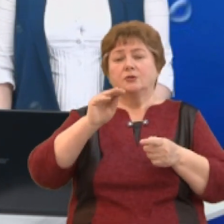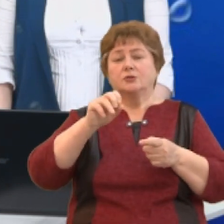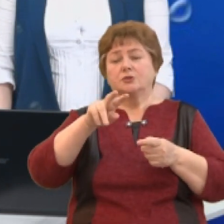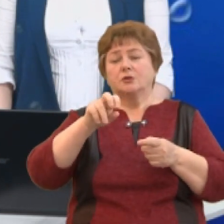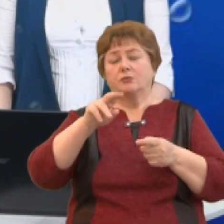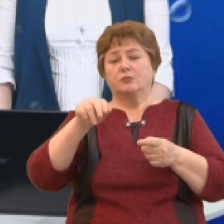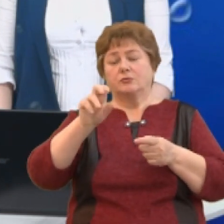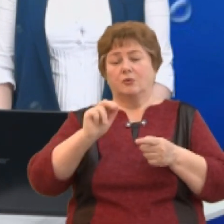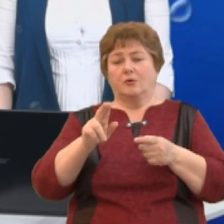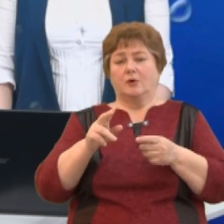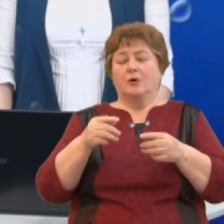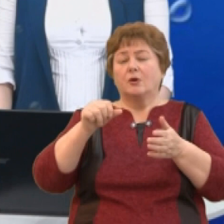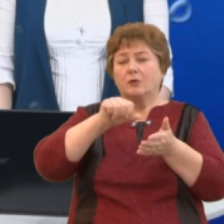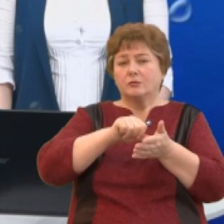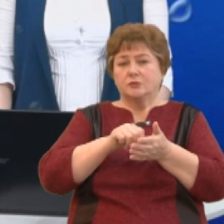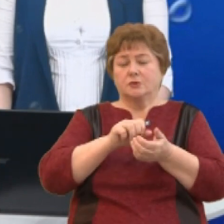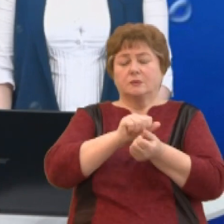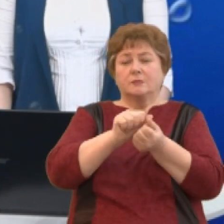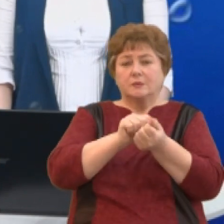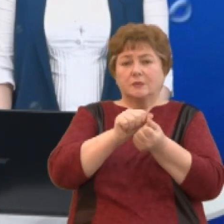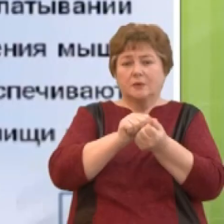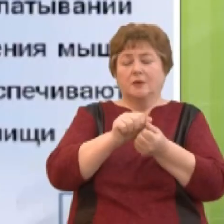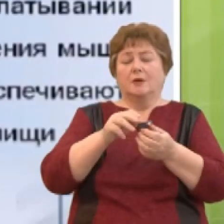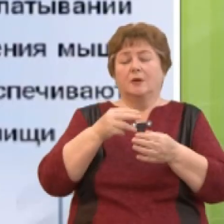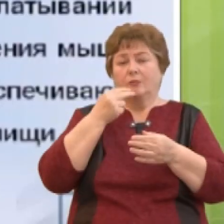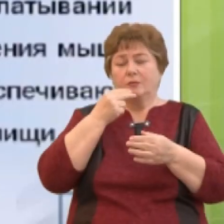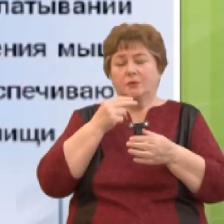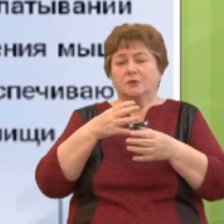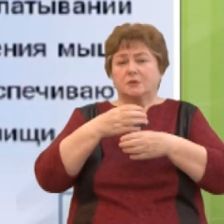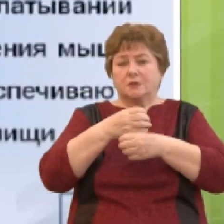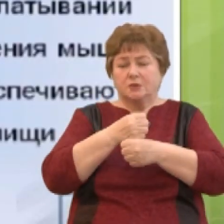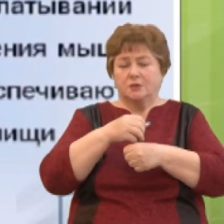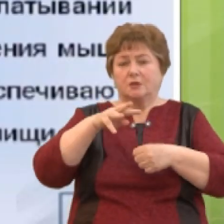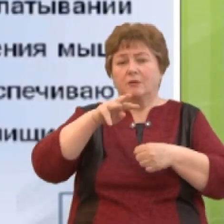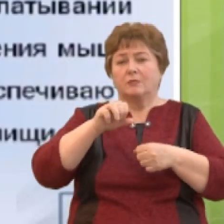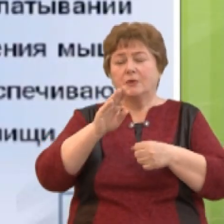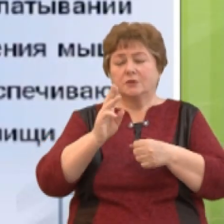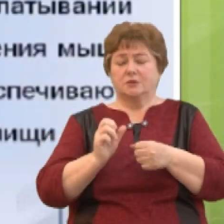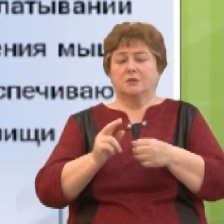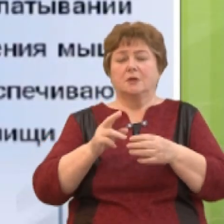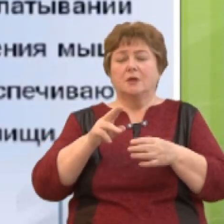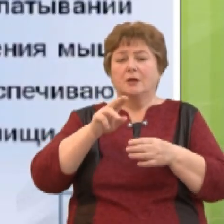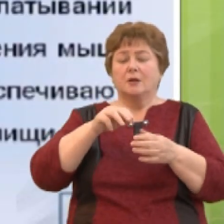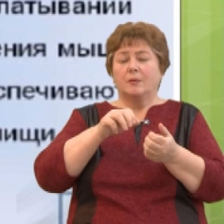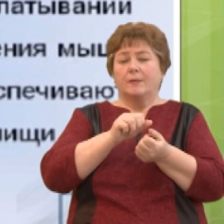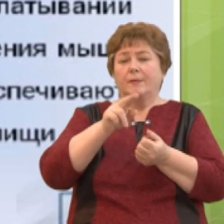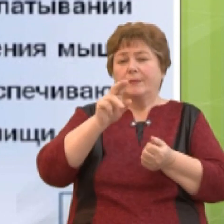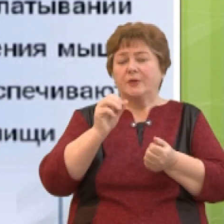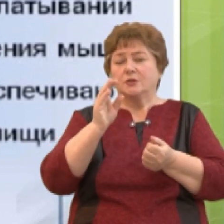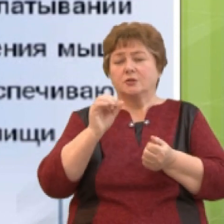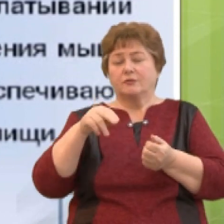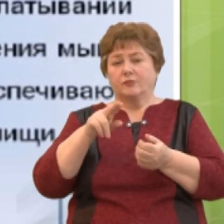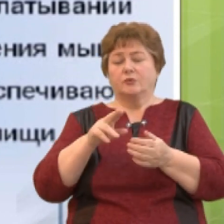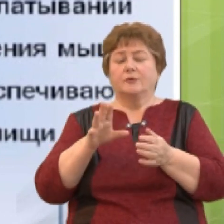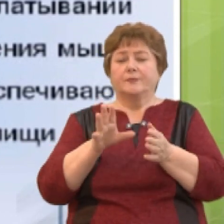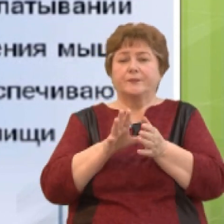Он принимает участие в проглатывании пищи. Сокращение мышц пищевода обеспечивает